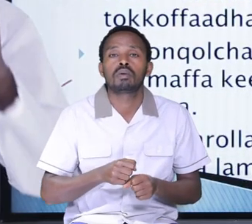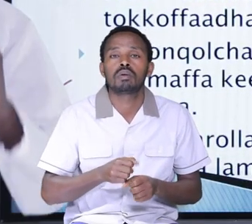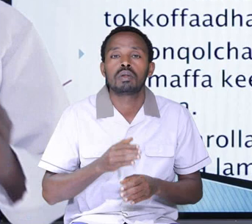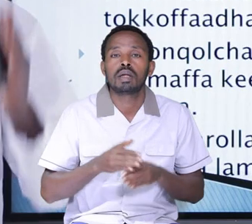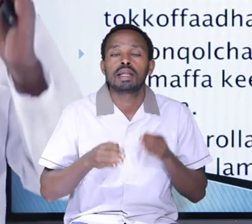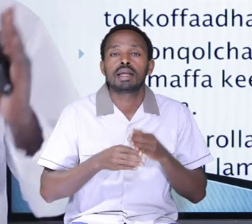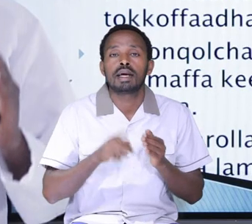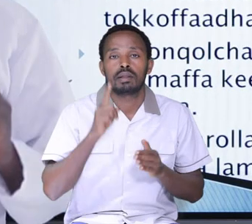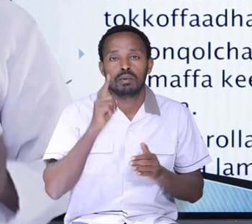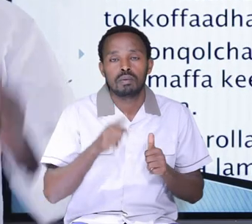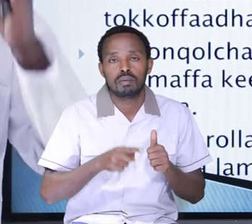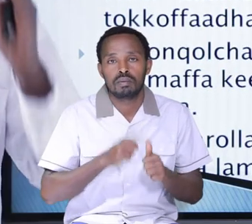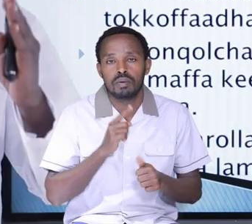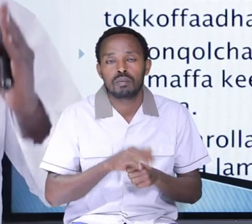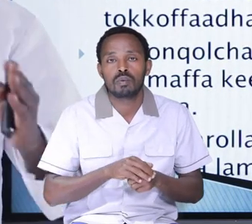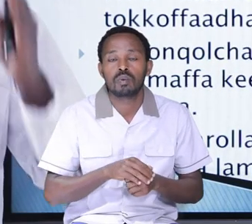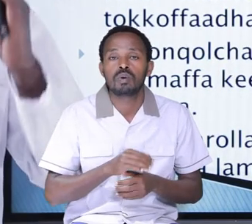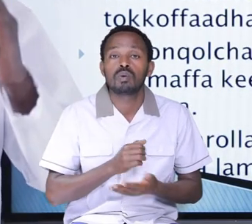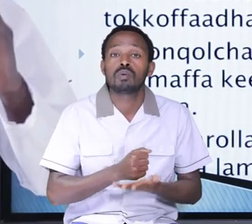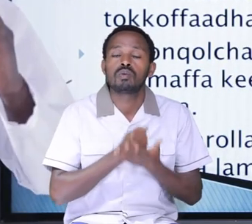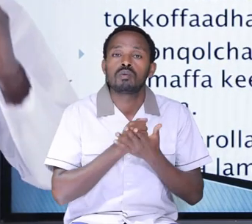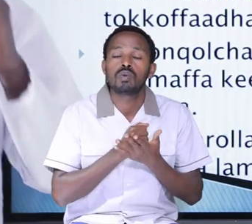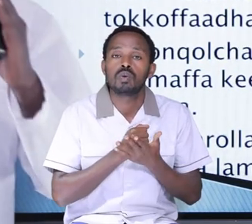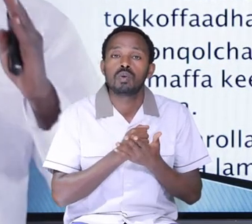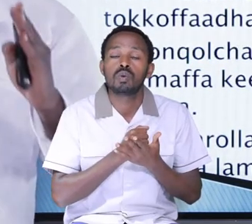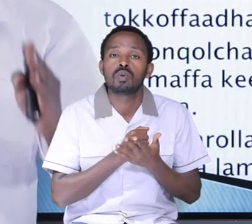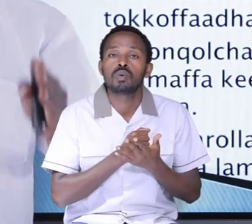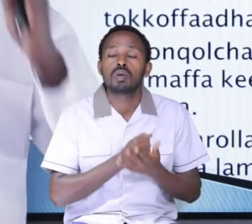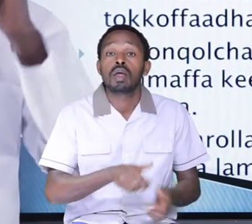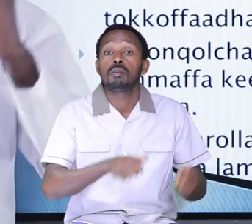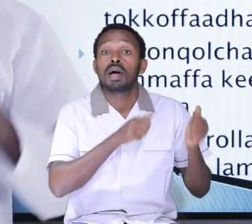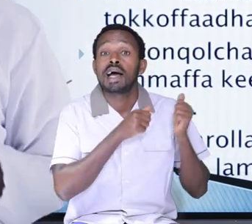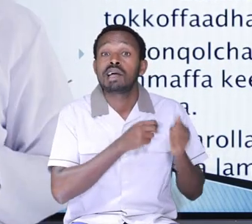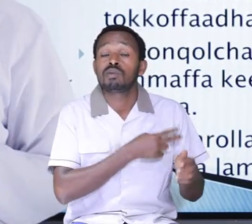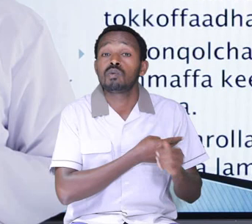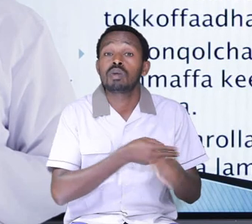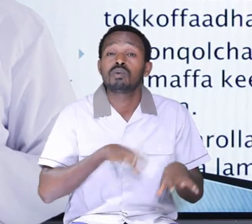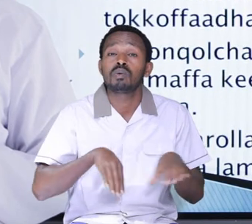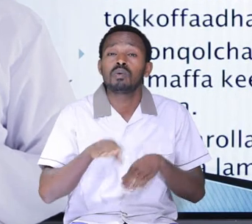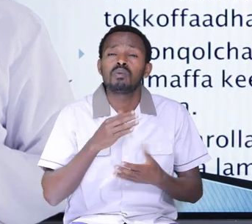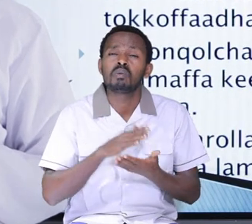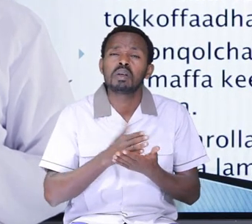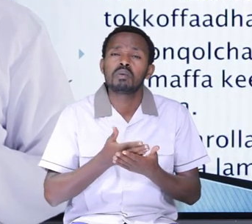Fonqolcha sadarkaa tokkoffaa keessatti utubduun ba'aa fi humna sochooftuu gidduutti argama.